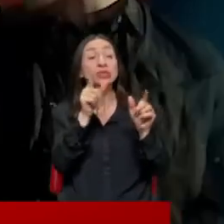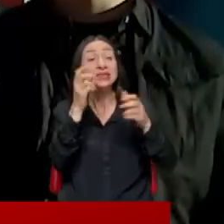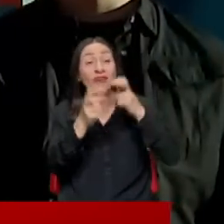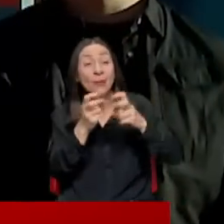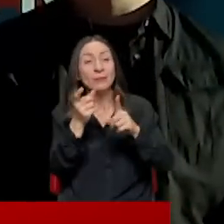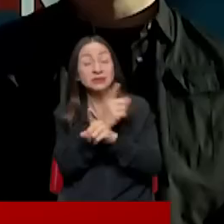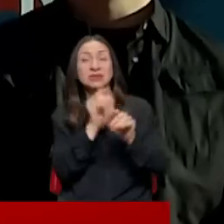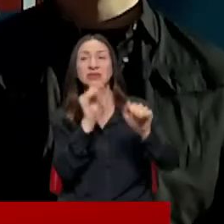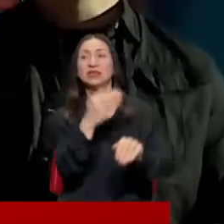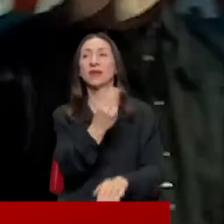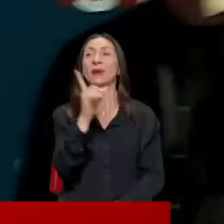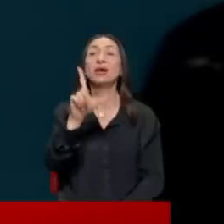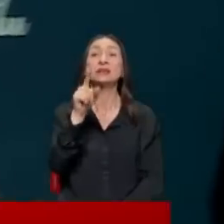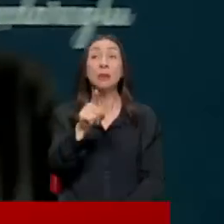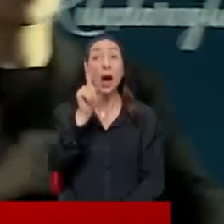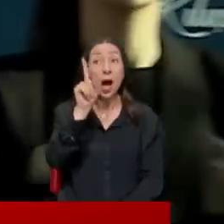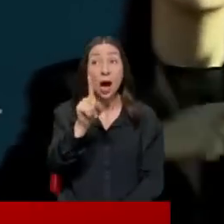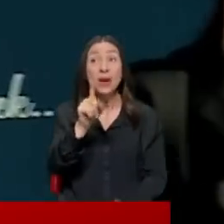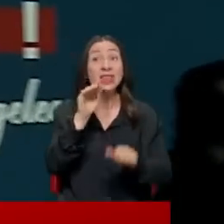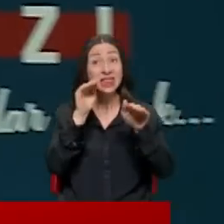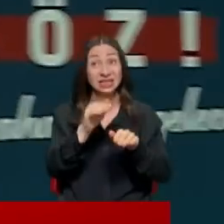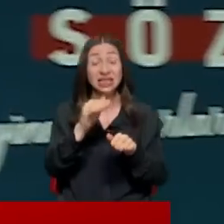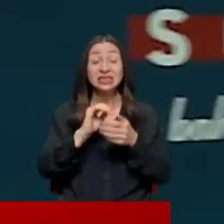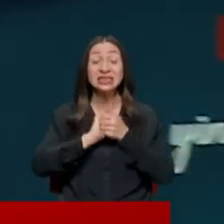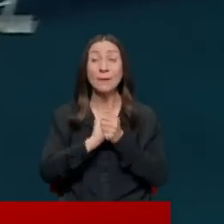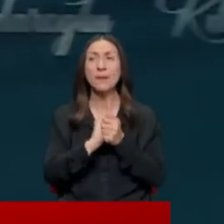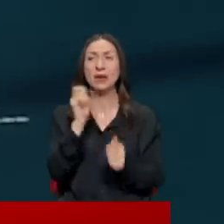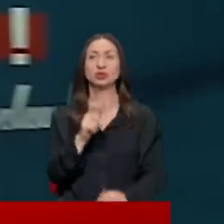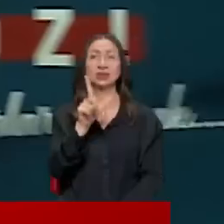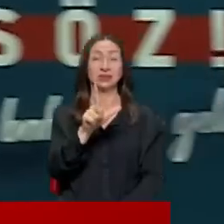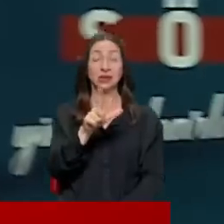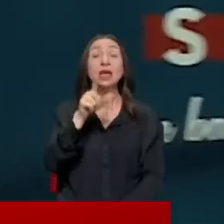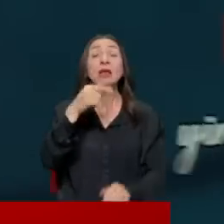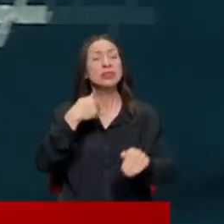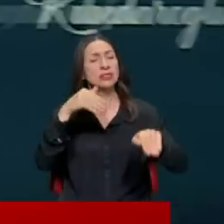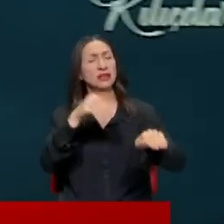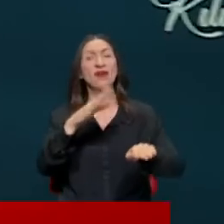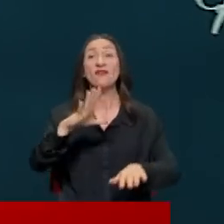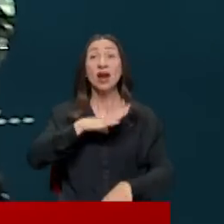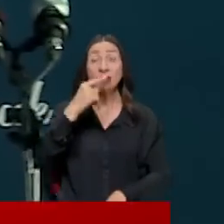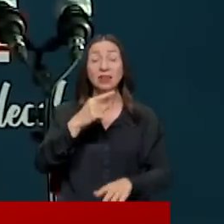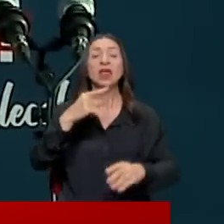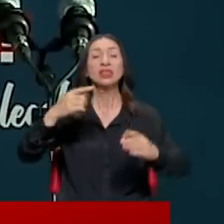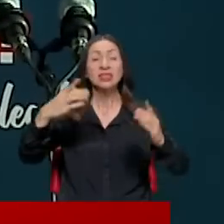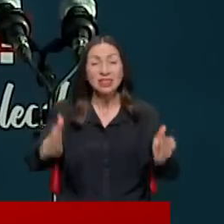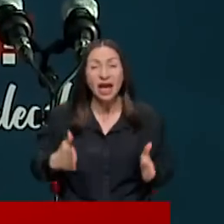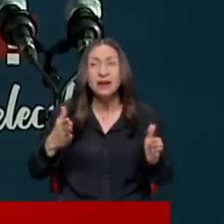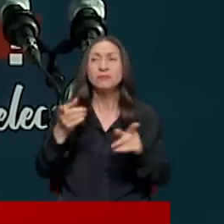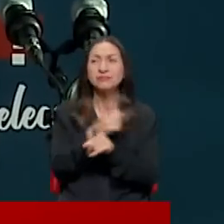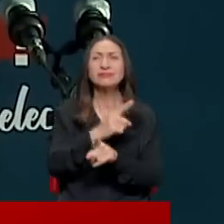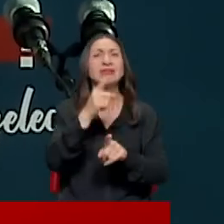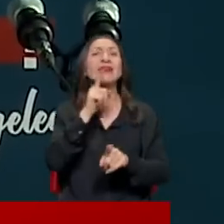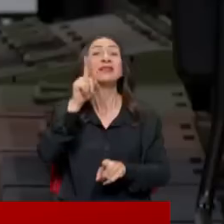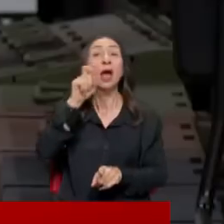sanayini desteklemek zorundasın. Ama desteği samimi yapacaksın. Destekliyorum deyip tank palet fabrikasını Katar